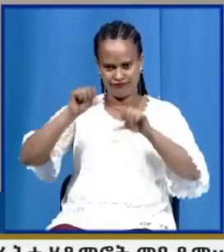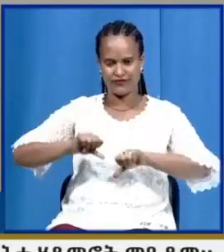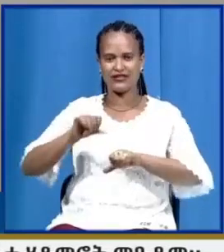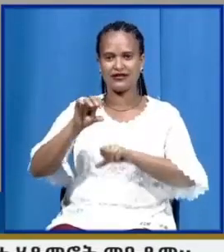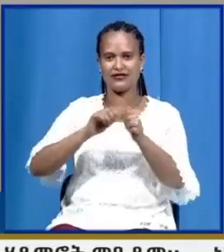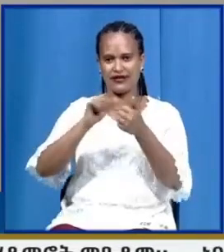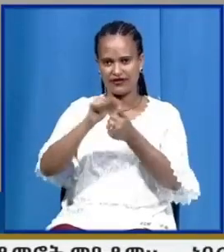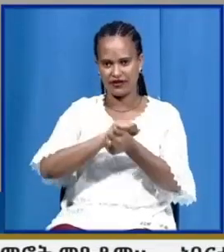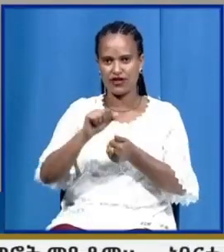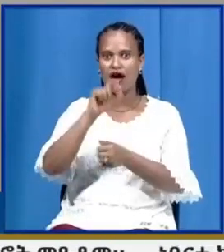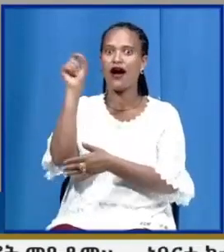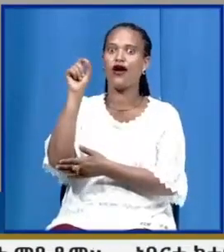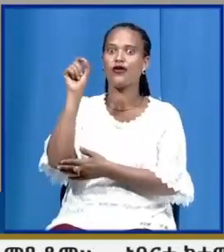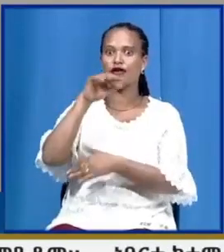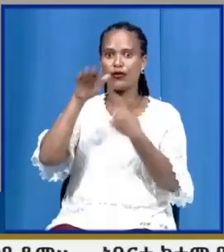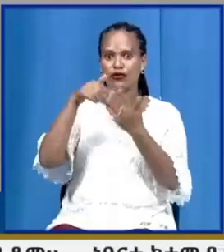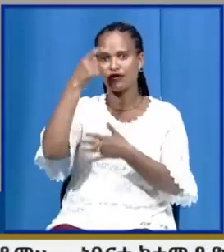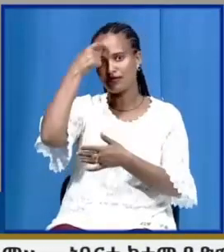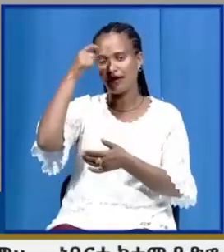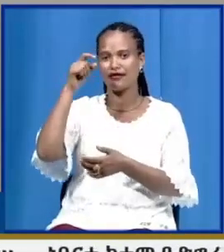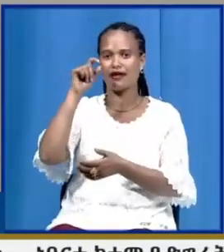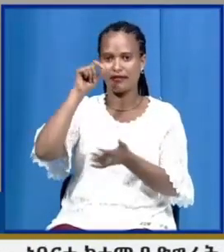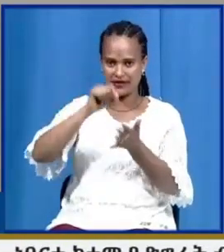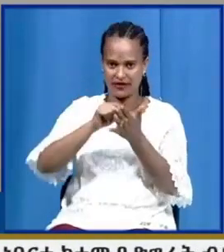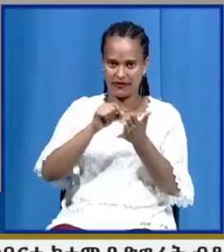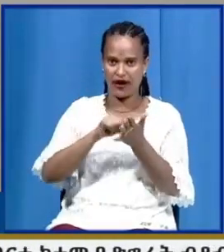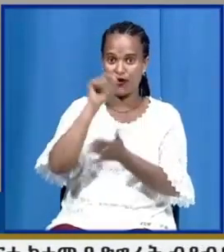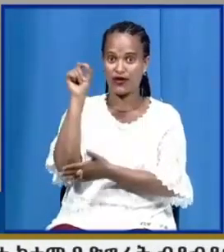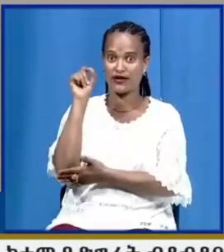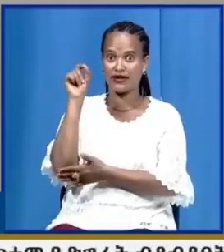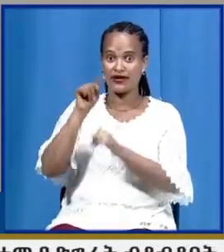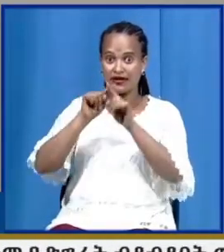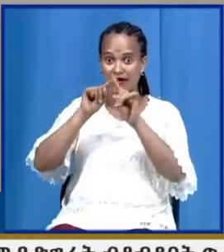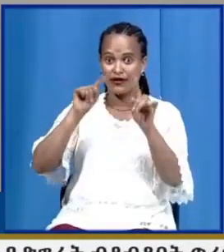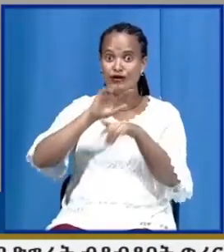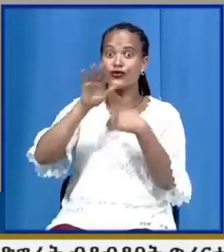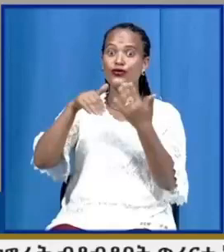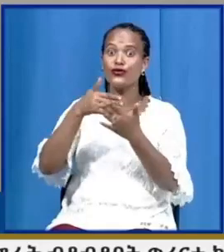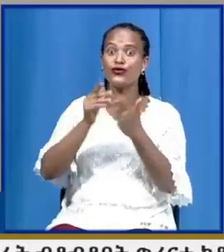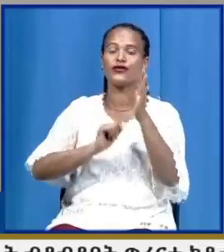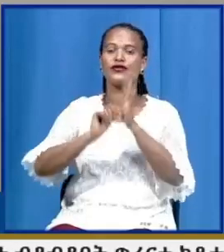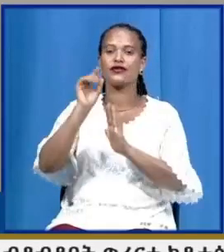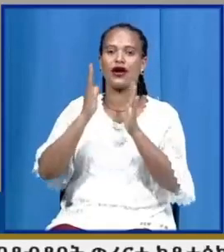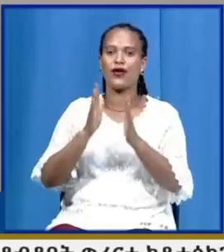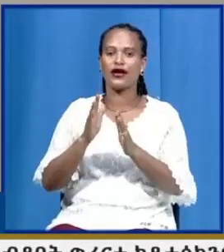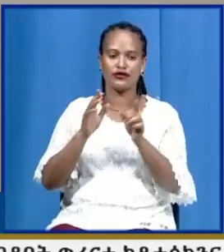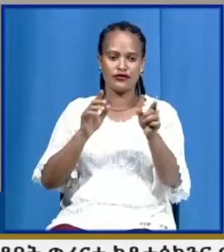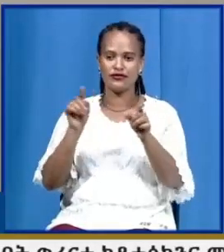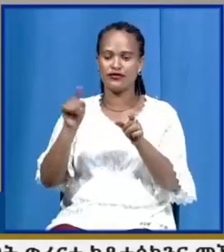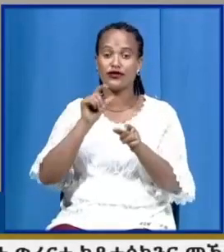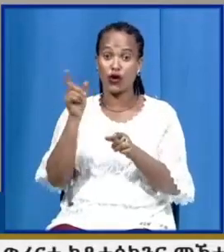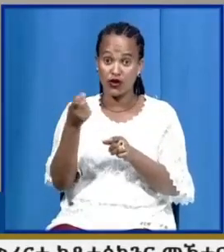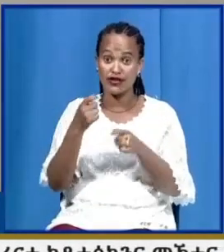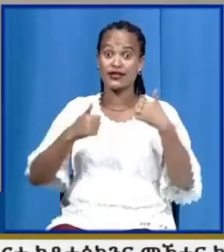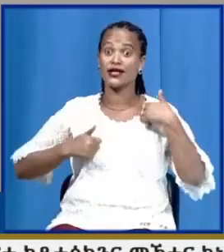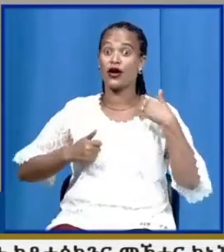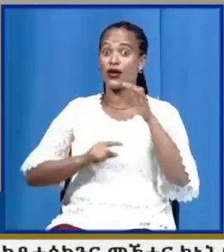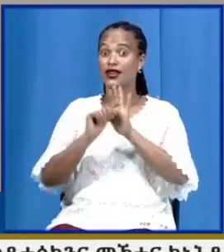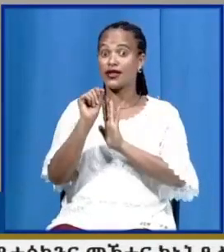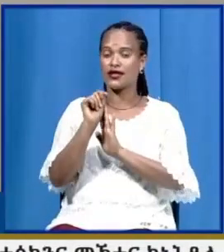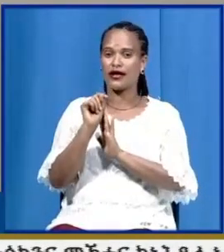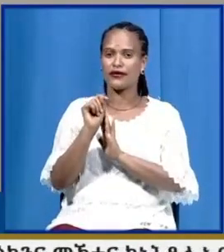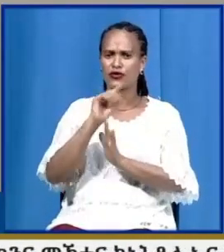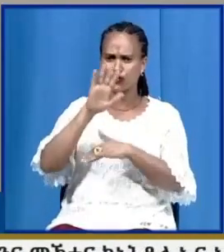ኩሎም ግንባራት ዓወት እናመዝገበ ግን ድማ ኩሉ ትግራዋይ ንእገለ ንእገለ ዘይኮነ ስንሰራዊት ትግራይ ንእገለ